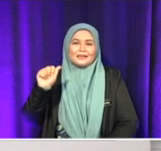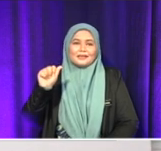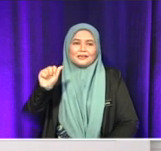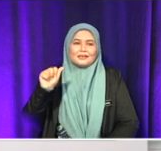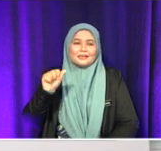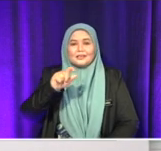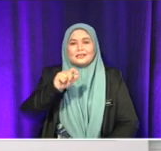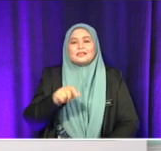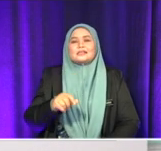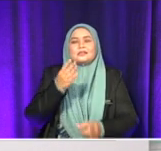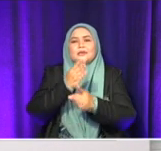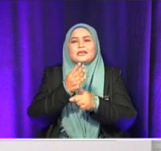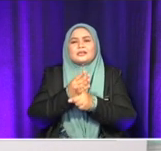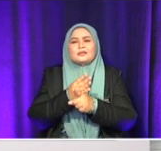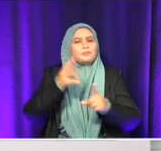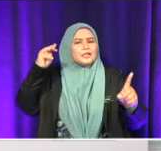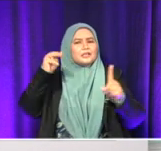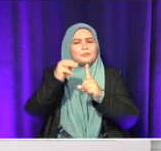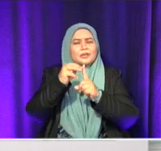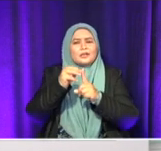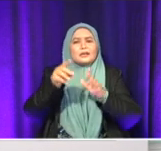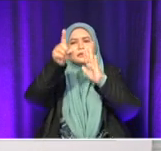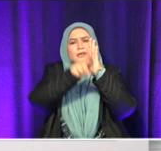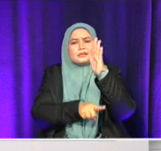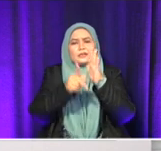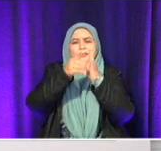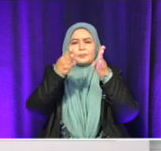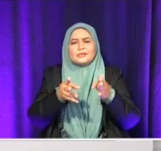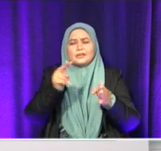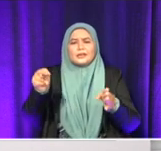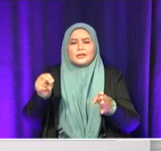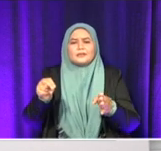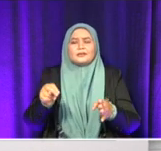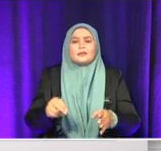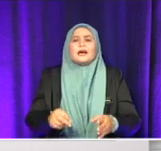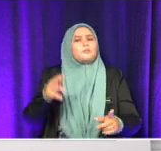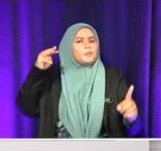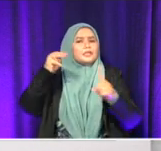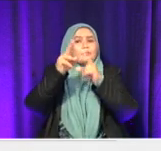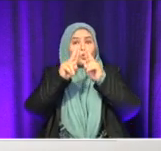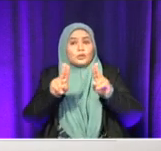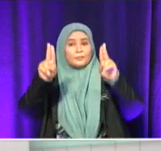Oke sebenarnya apa dasar pendidikan kebangsaan pertama dia